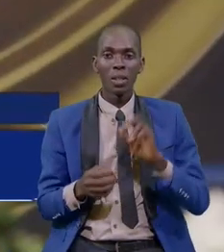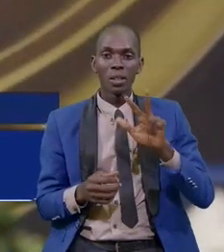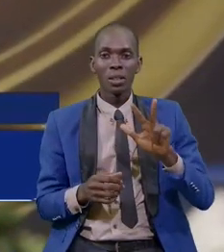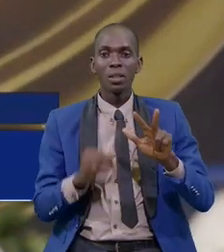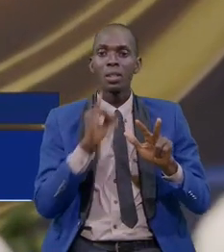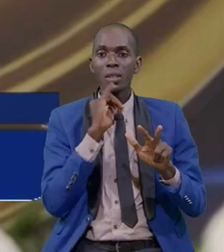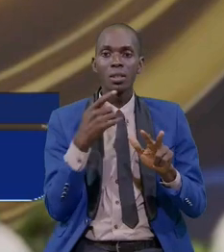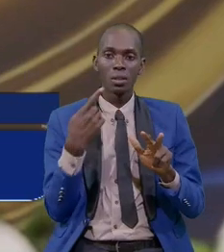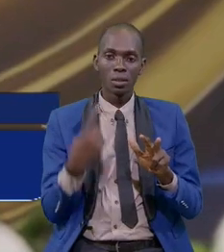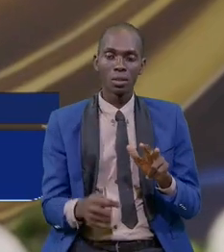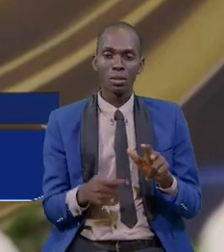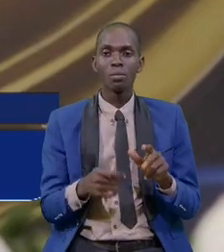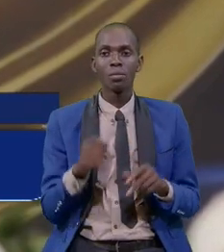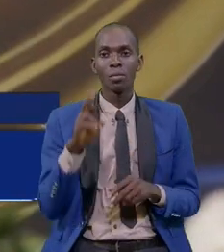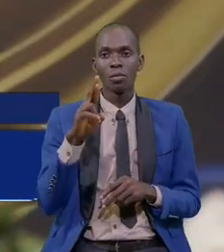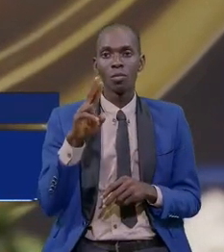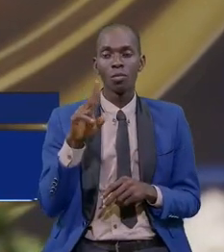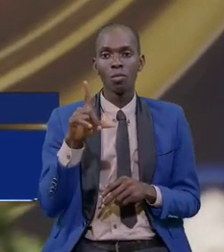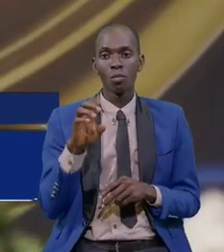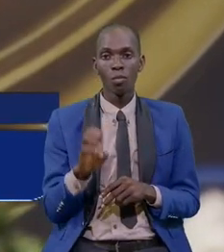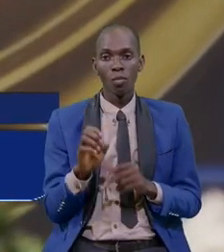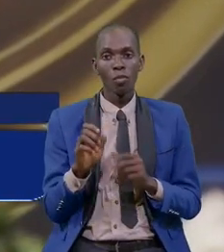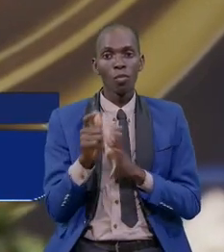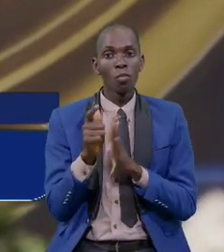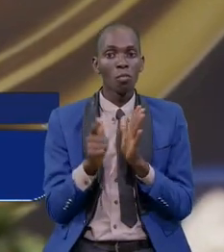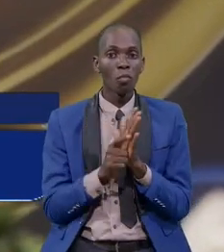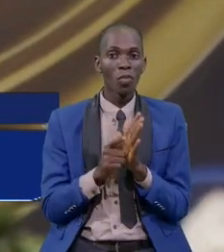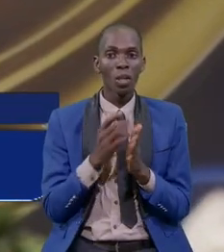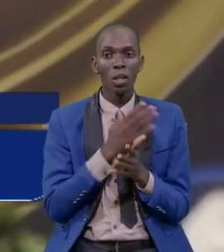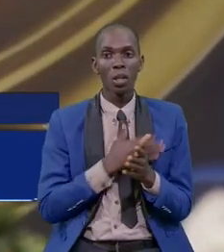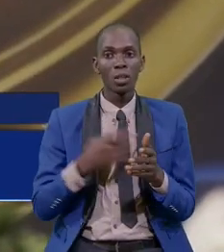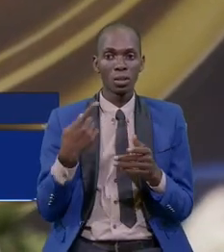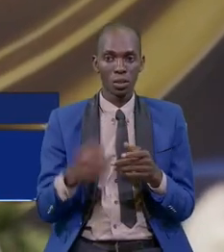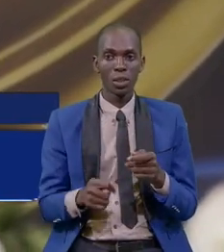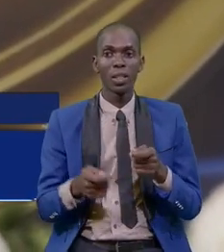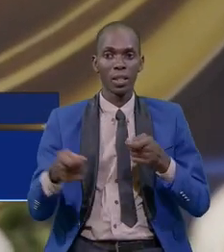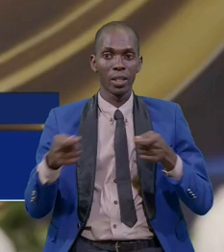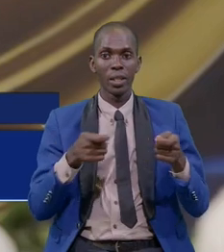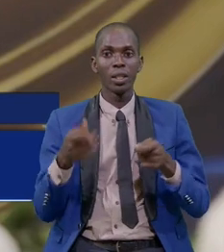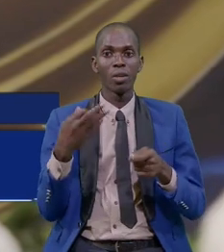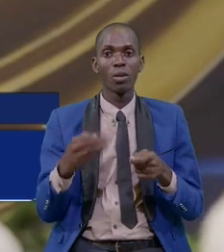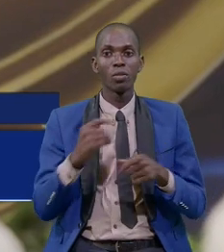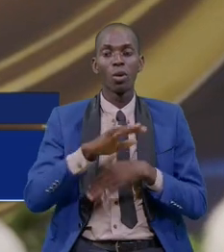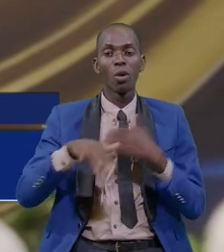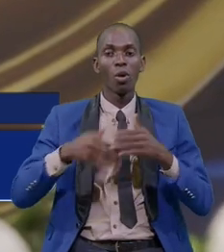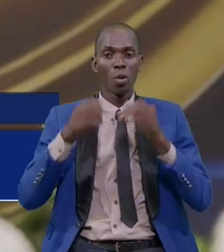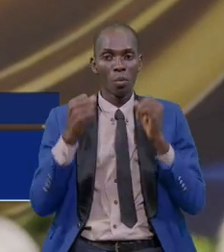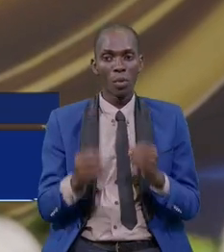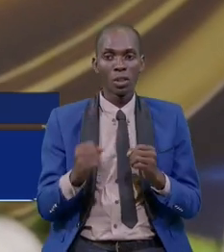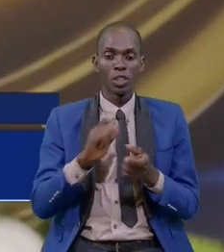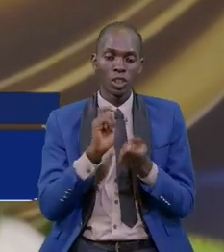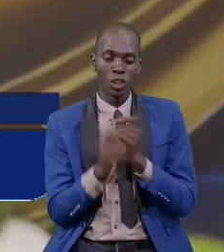règles. La règle, le règne du tout-puissant acteur de changement. Lui, il est le Dieu du